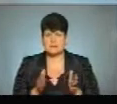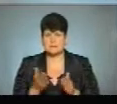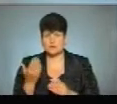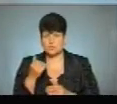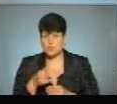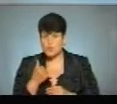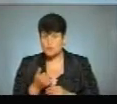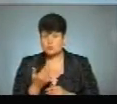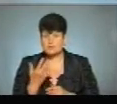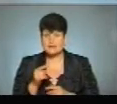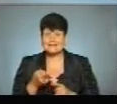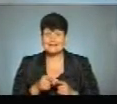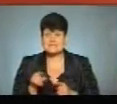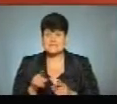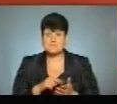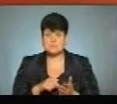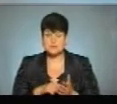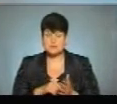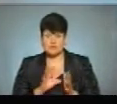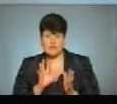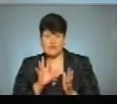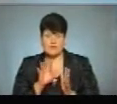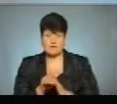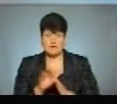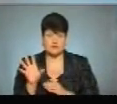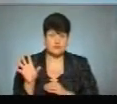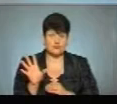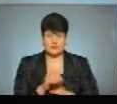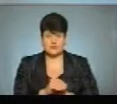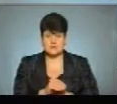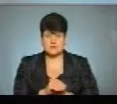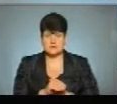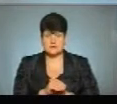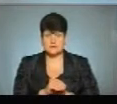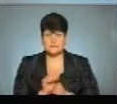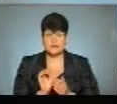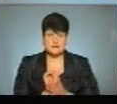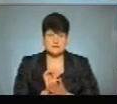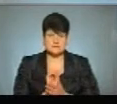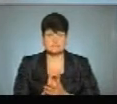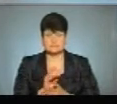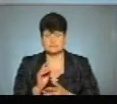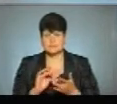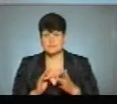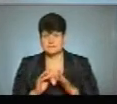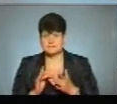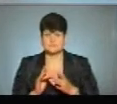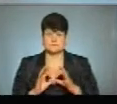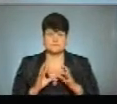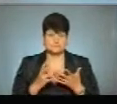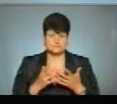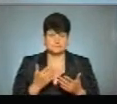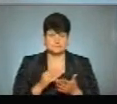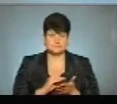року, оскільки це місто почало просто вірвалося на всі шпальта всіх всеукраїнських видань, мені здається, навіть міжнародних